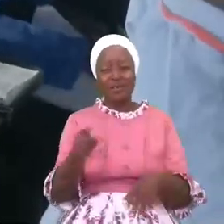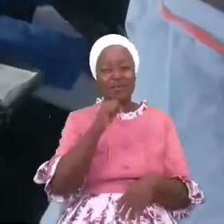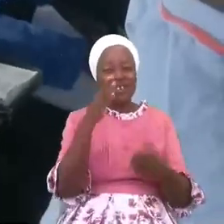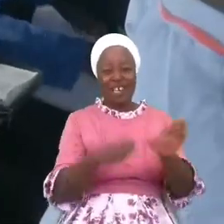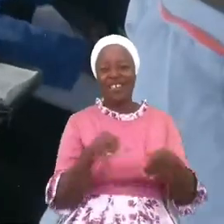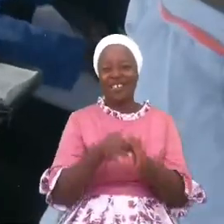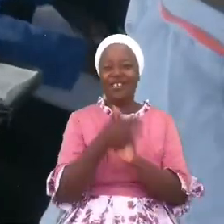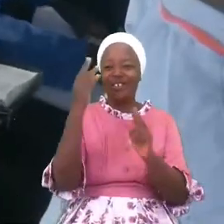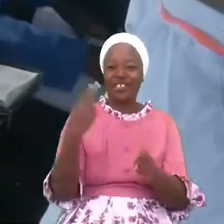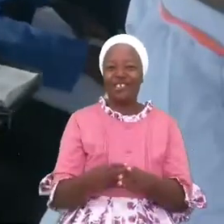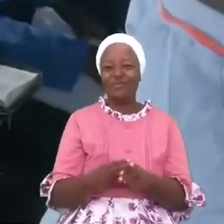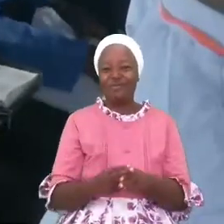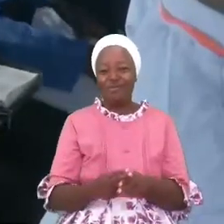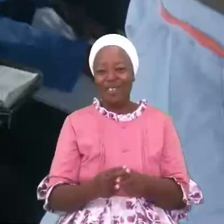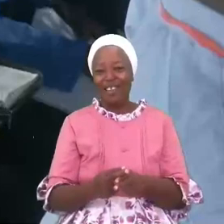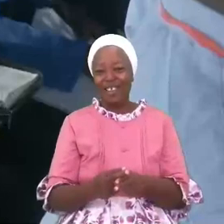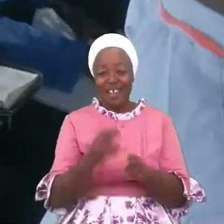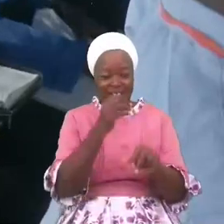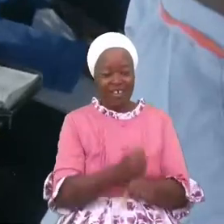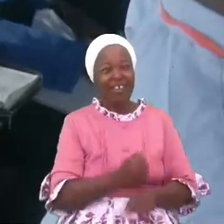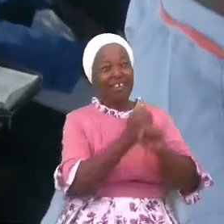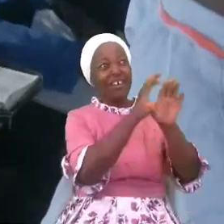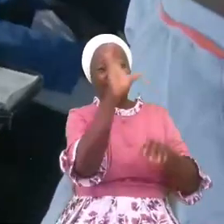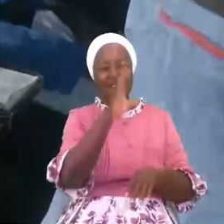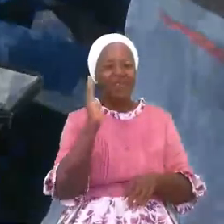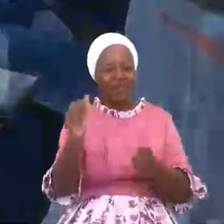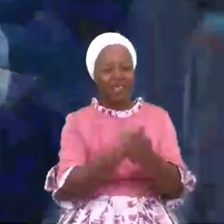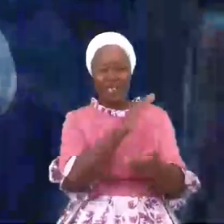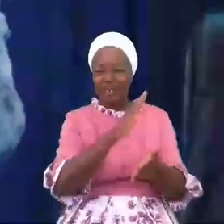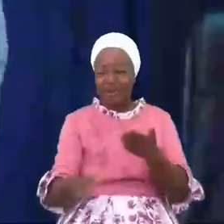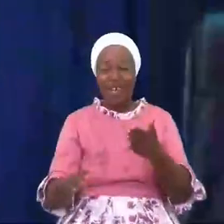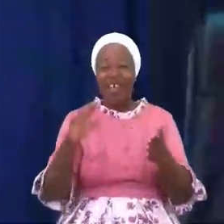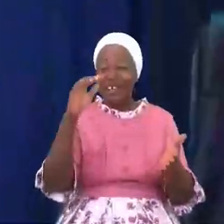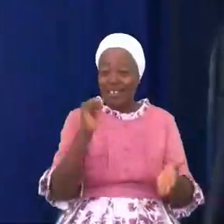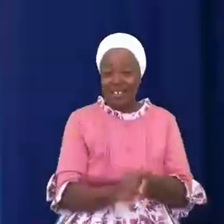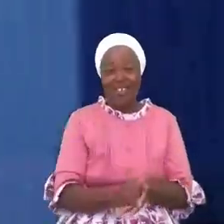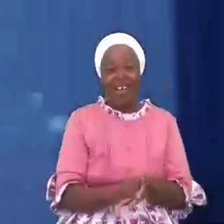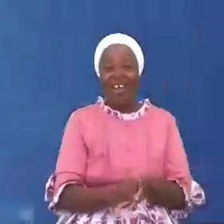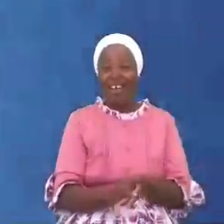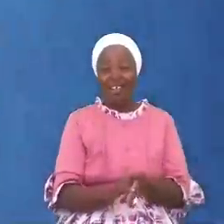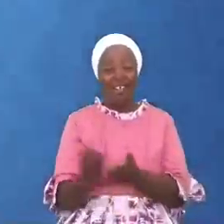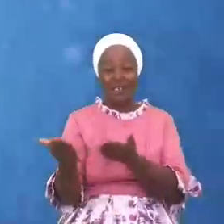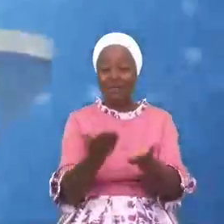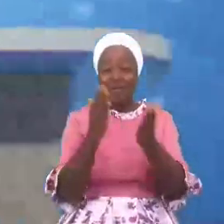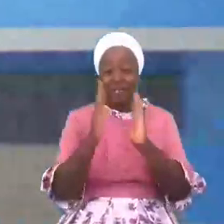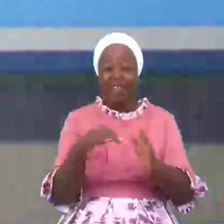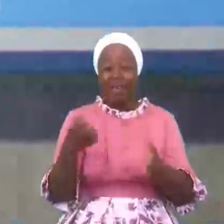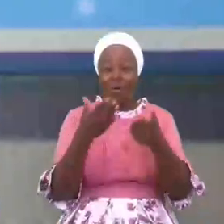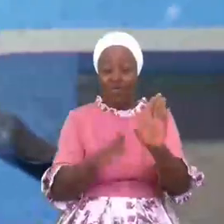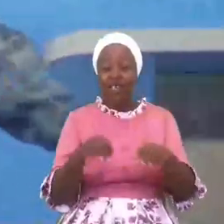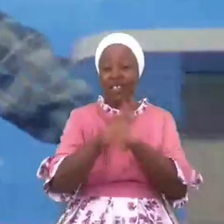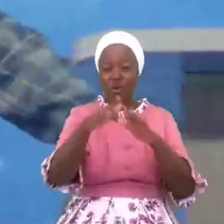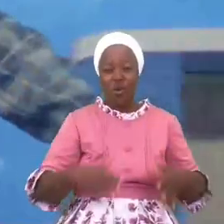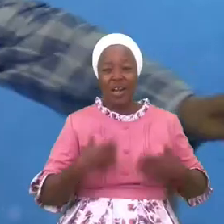pas. Le calvaire va détruire ce messager de la mort dans ta